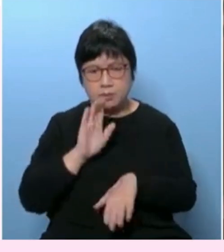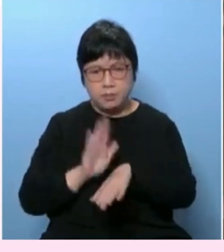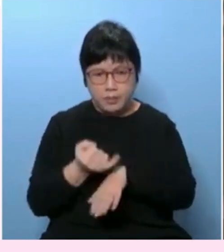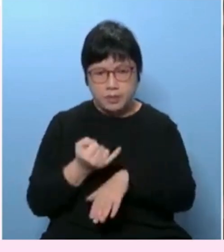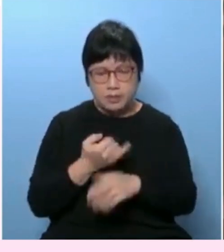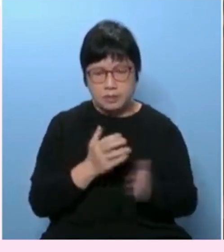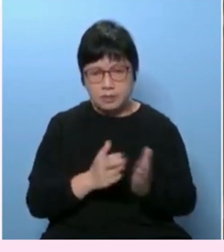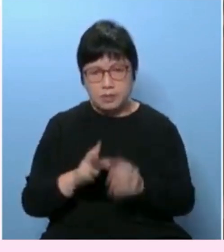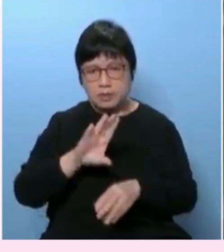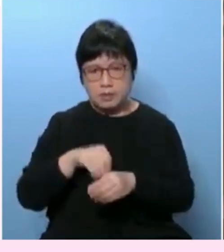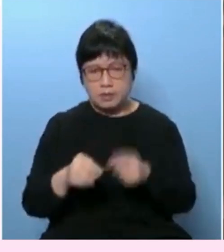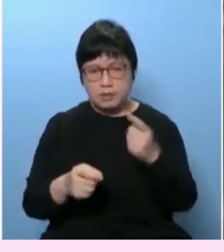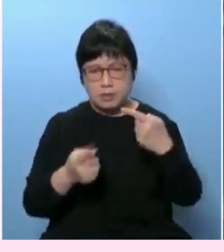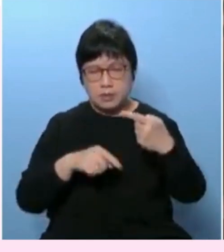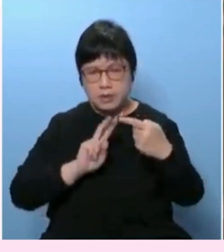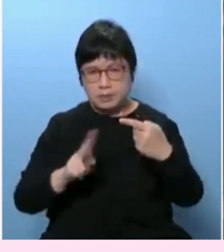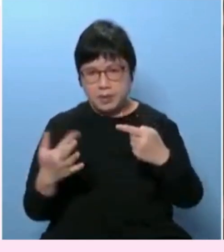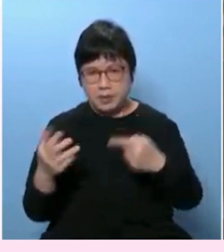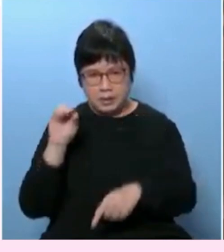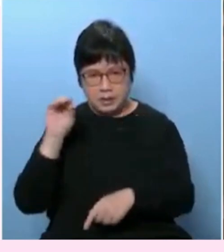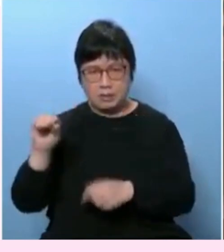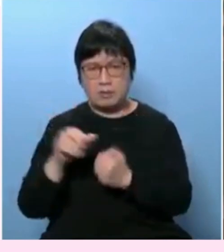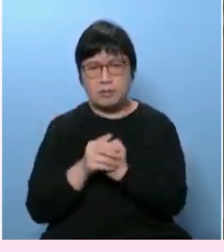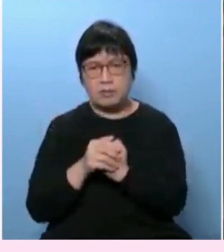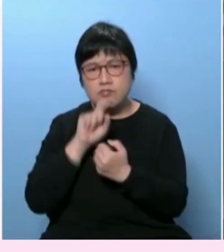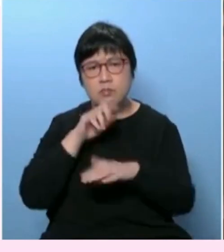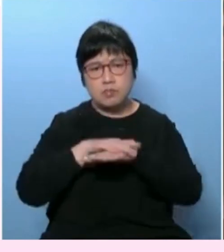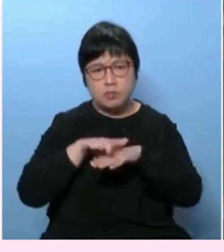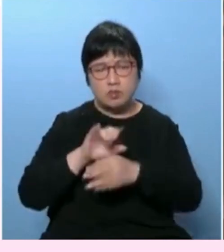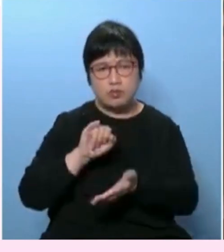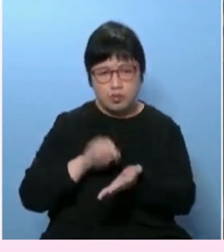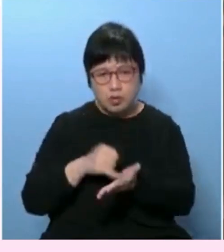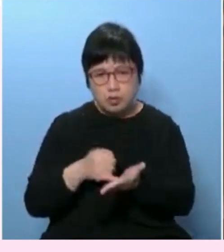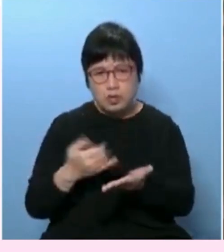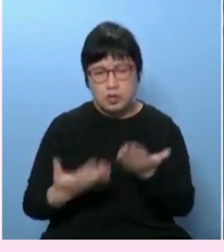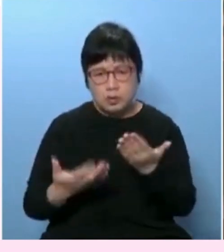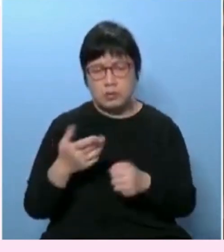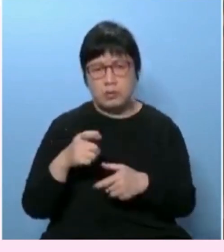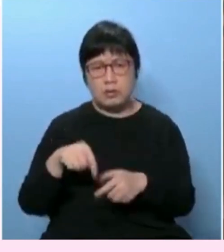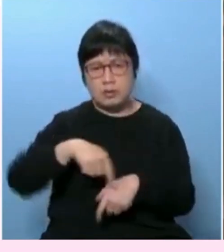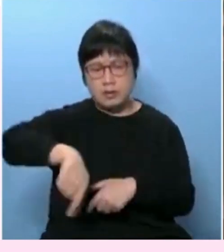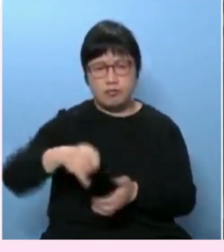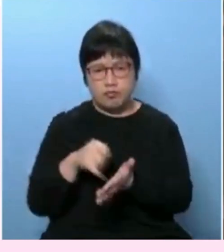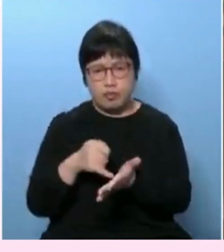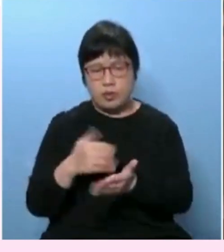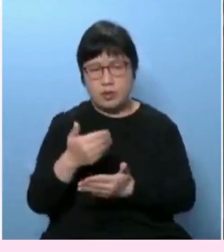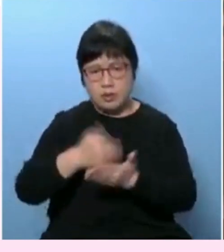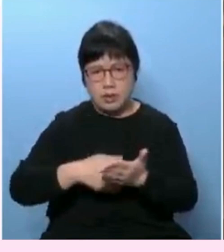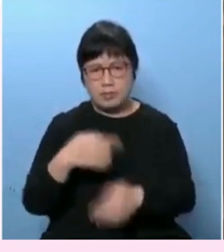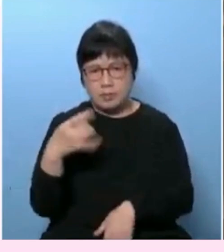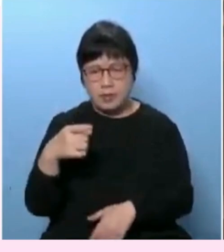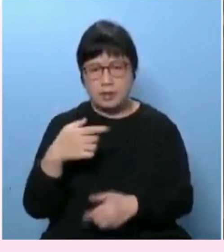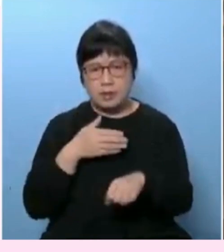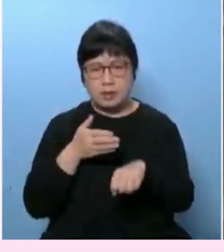及1200多億元。除了一般的稅項和差餉的寬免，增加社會保障津